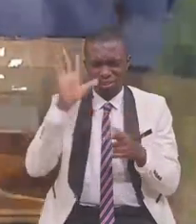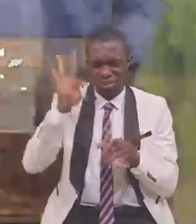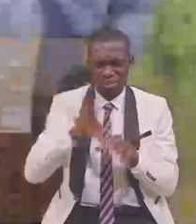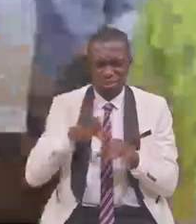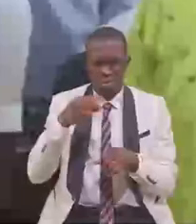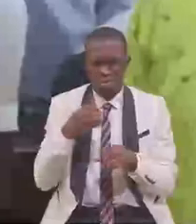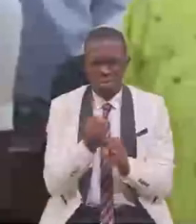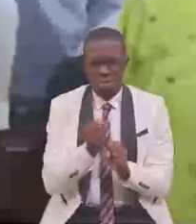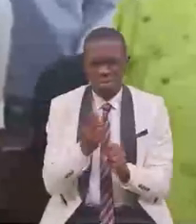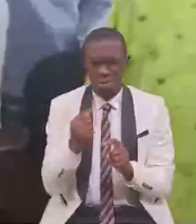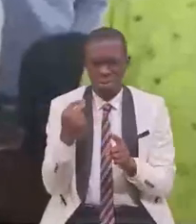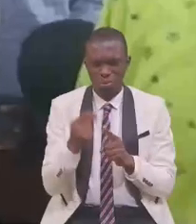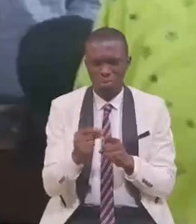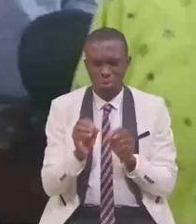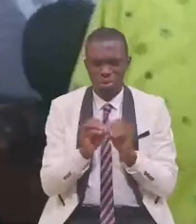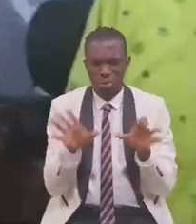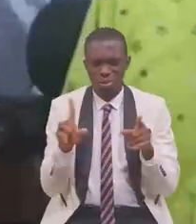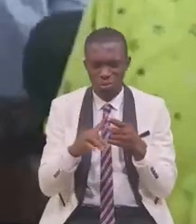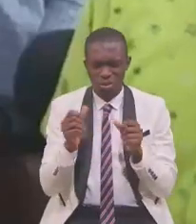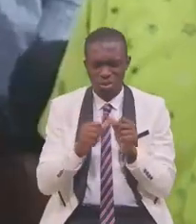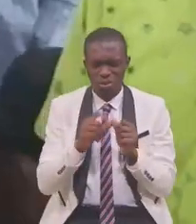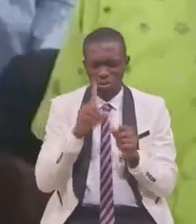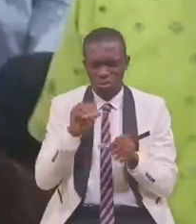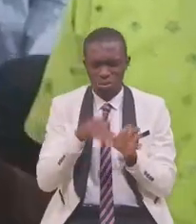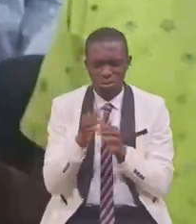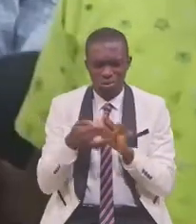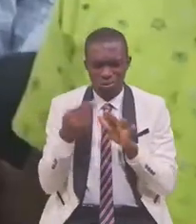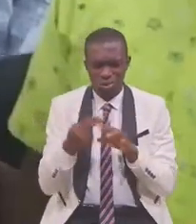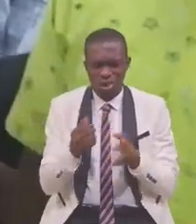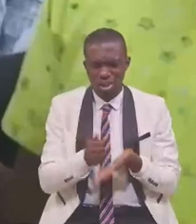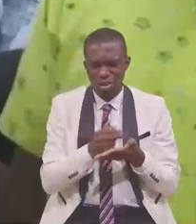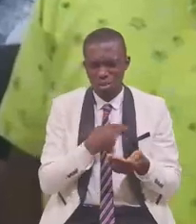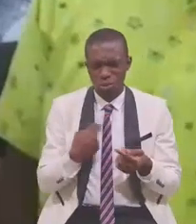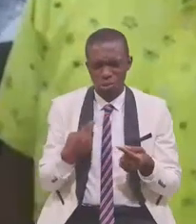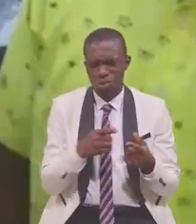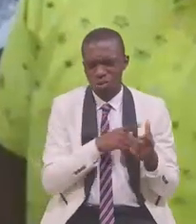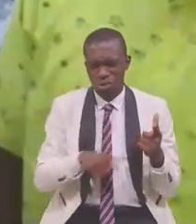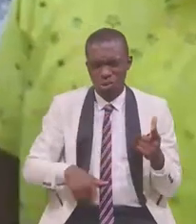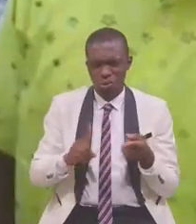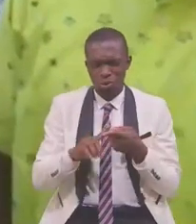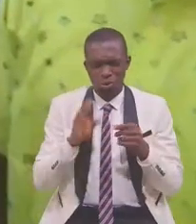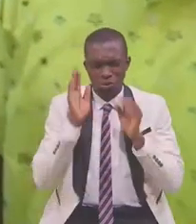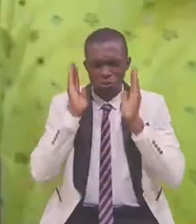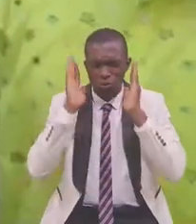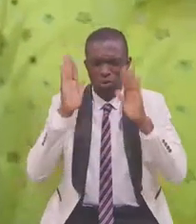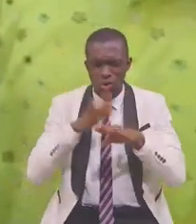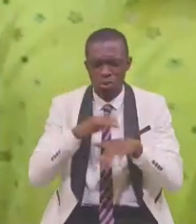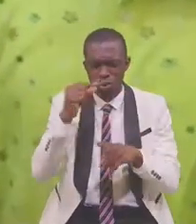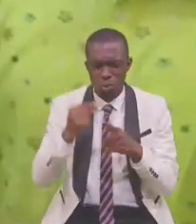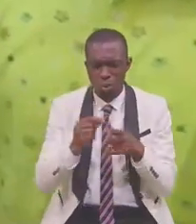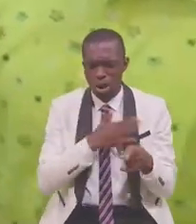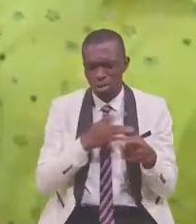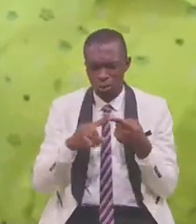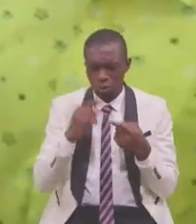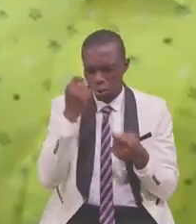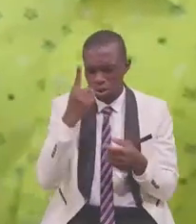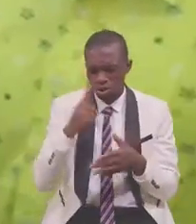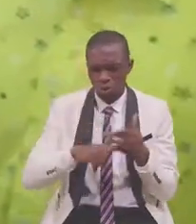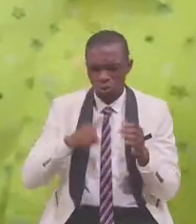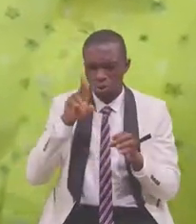monde. Aide-nous, Seigneur, à nous concentrer sur ta parole et à comprendre ce que tu nous enseignes et